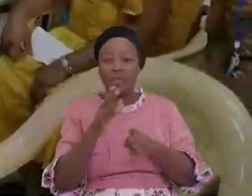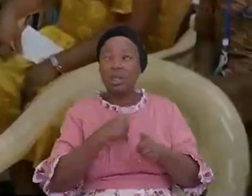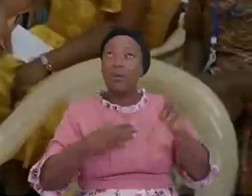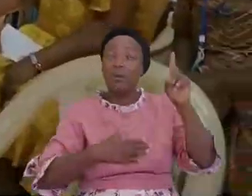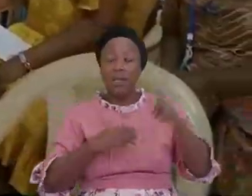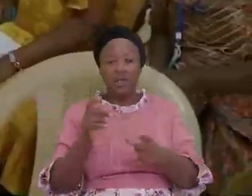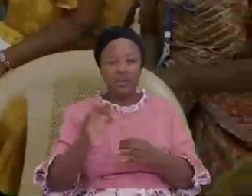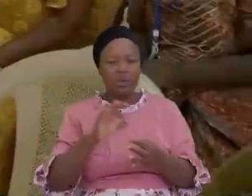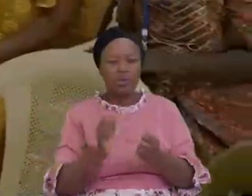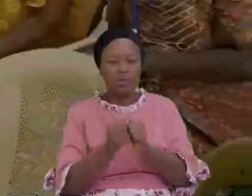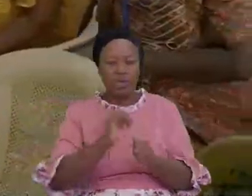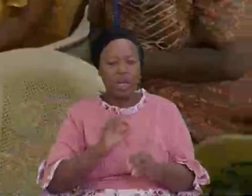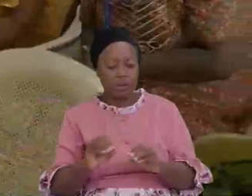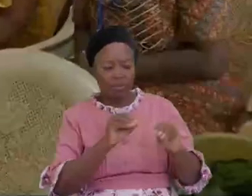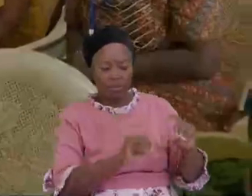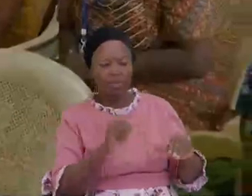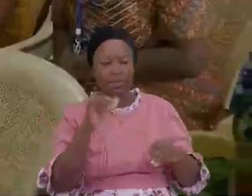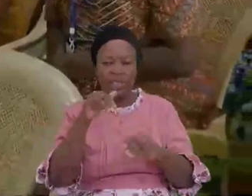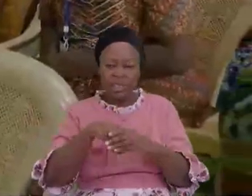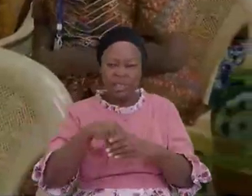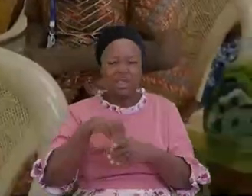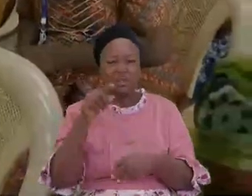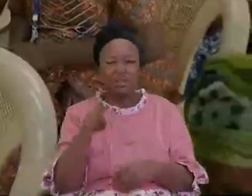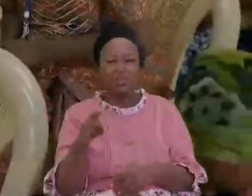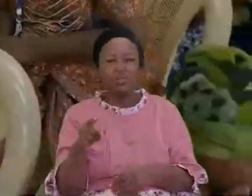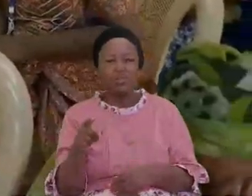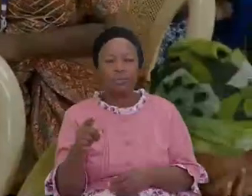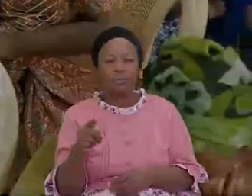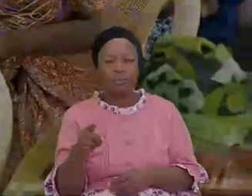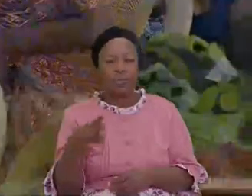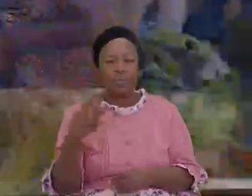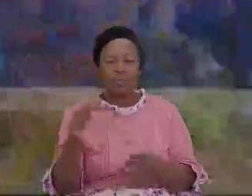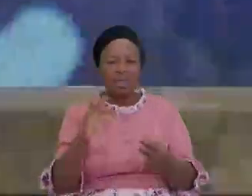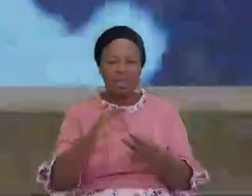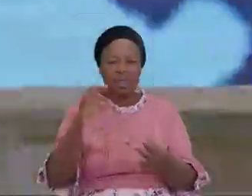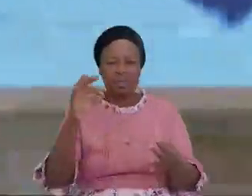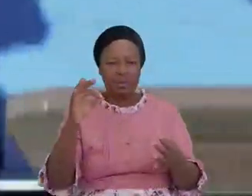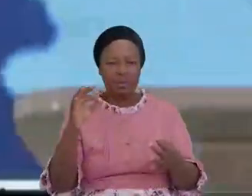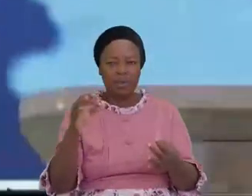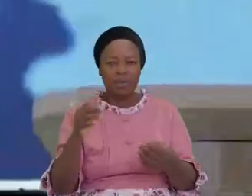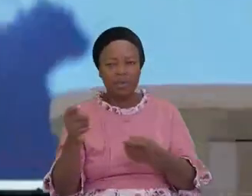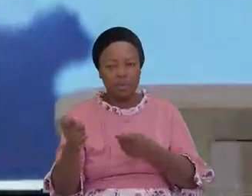Il dit, et mes paroles, il dit, mon esprit et mes paroles que j'ai mises dans ta bouche.